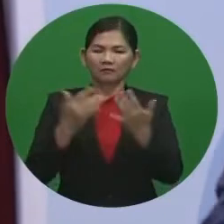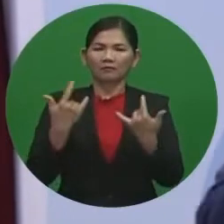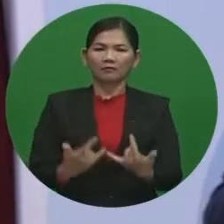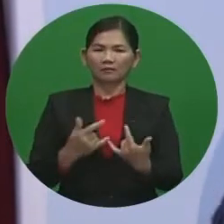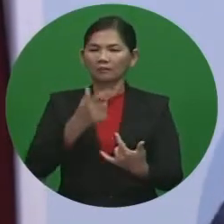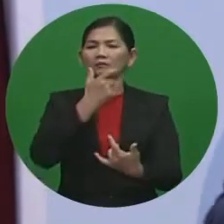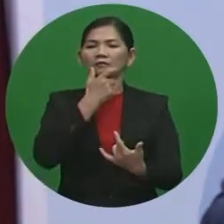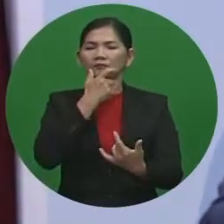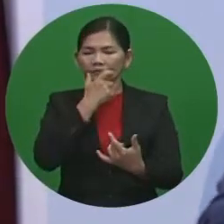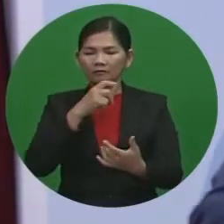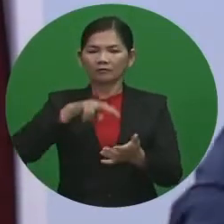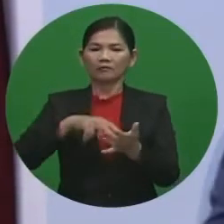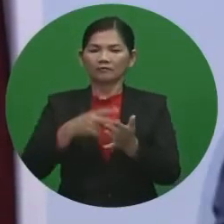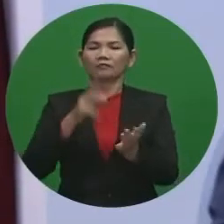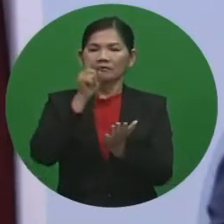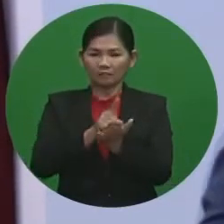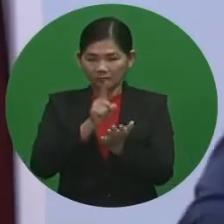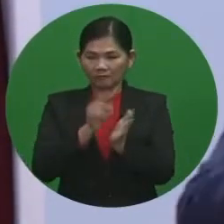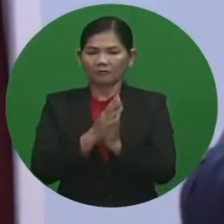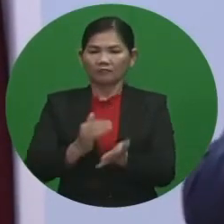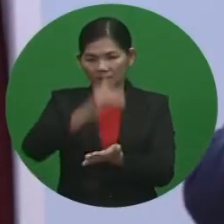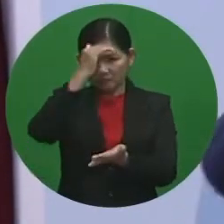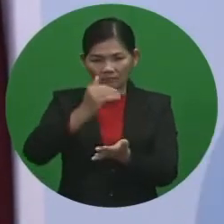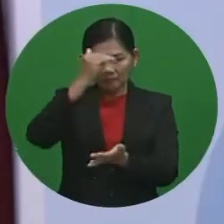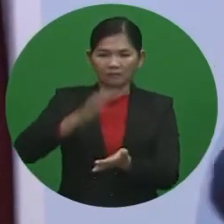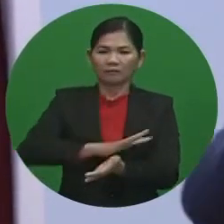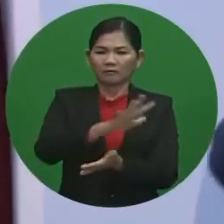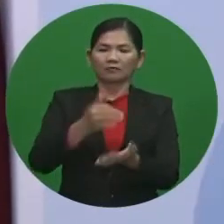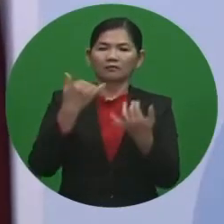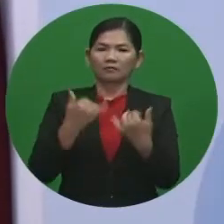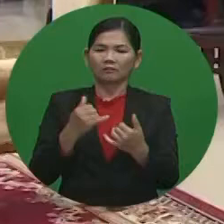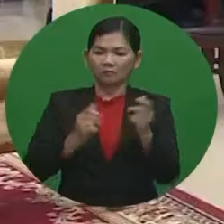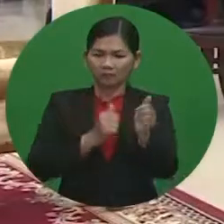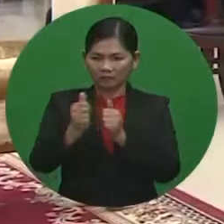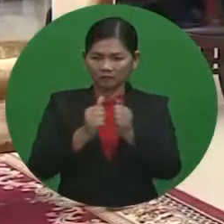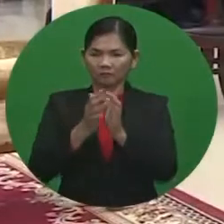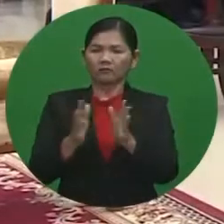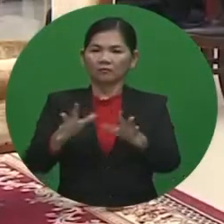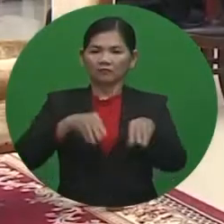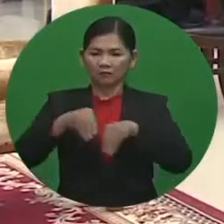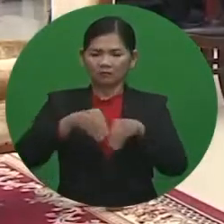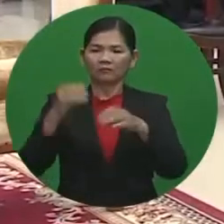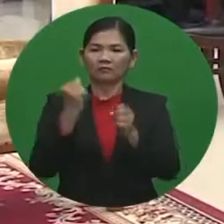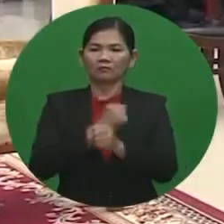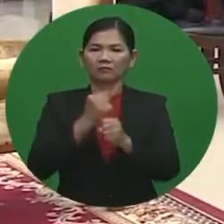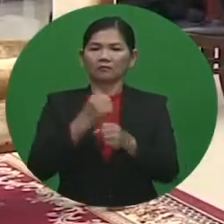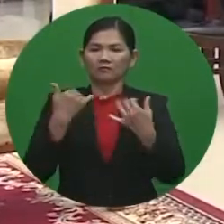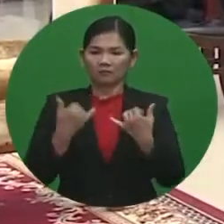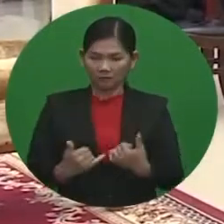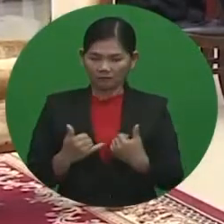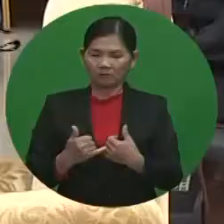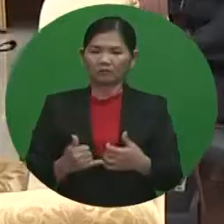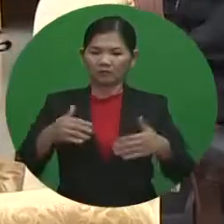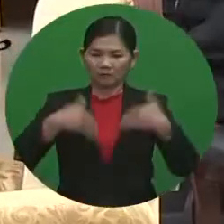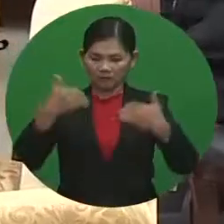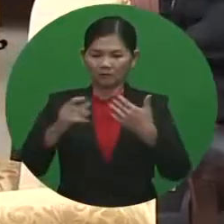ភាសាអង់គ្លេសបានដើរតួនាទីយ៉ាងសំខាន់សម្រាប់សិស្សនិស្សិតកម្ពុជាក្នុងការប្រកួតប្រជែងដណ្ដើមទីផ្សារការងារមួយចំនួនតាមបណ្ដាយុវ